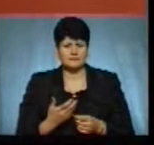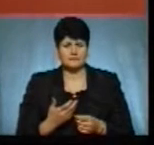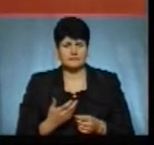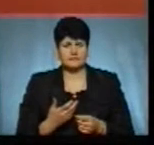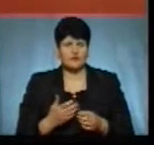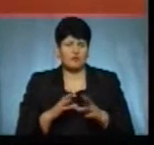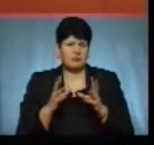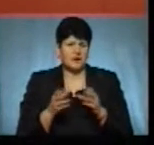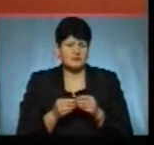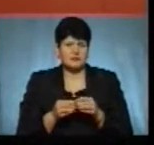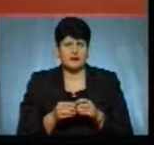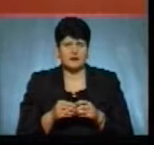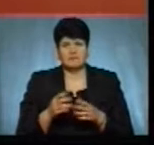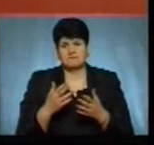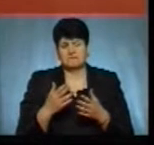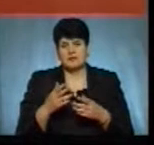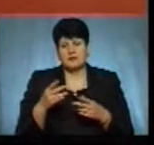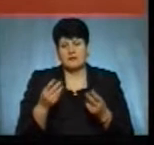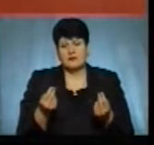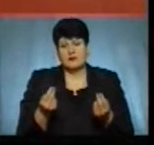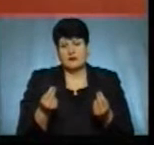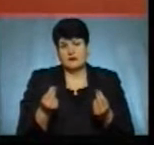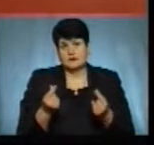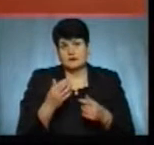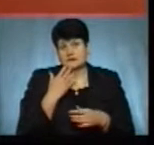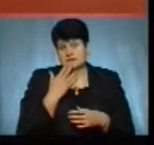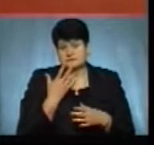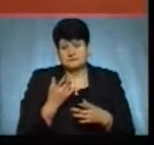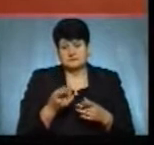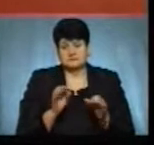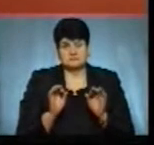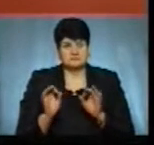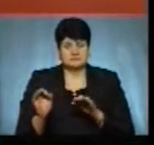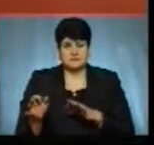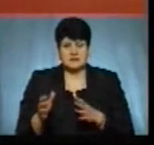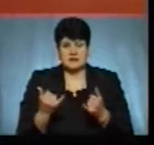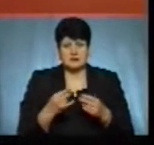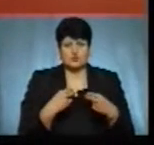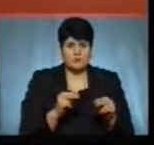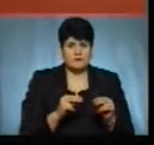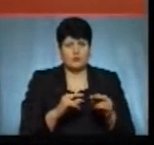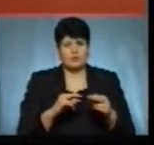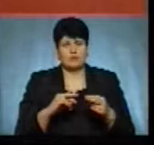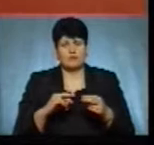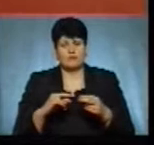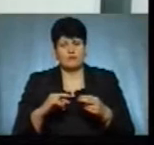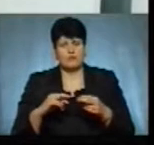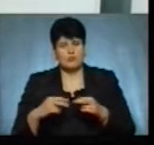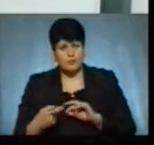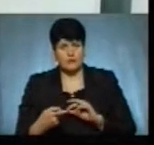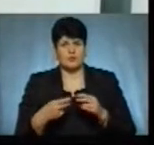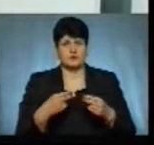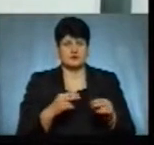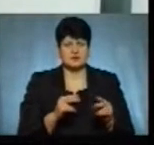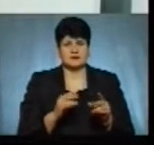в принципі, і так валютний ринок лібералізований. Ніхто з фізичних осіб особливих обмежень з точки зору зараз купівлі, продажу, обміну іноземної валюти, розміщення її